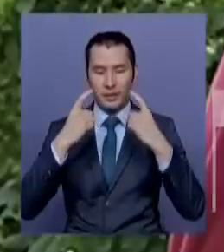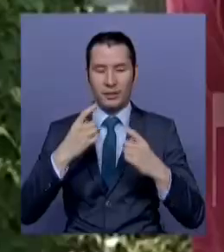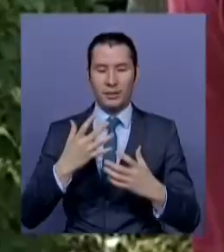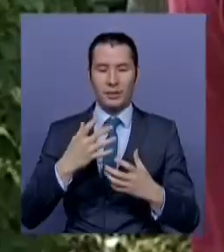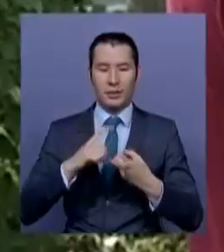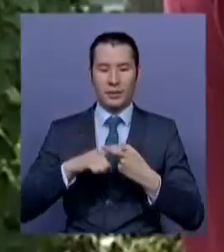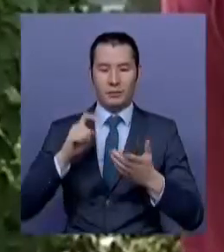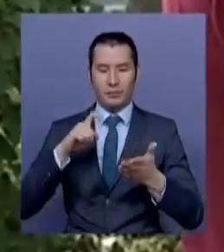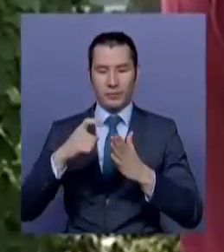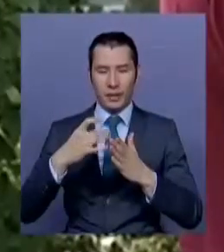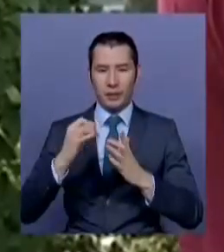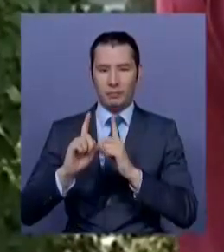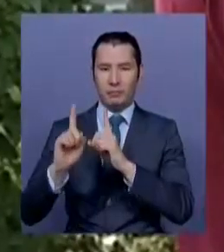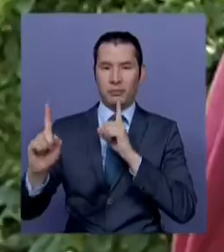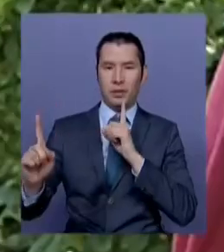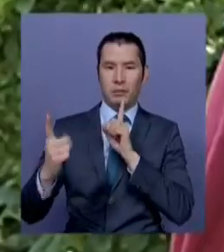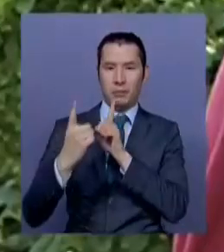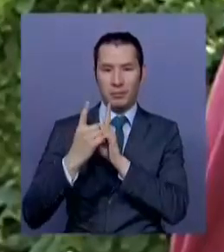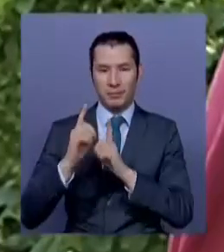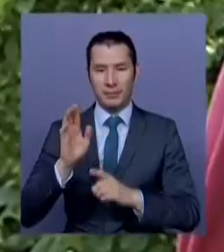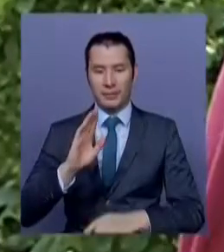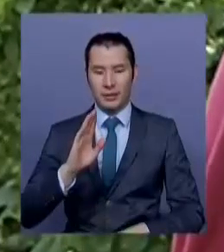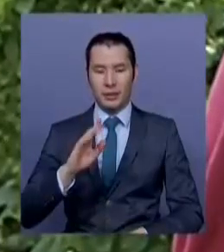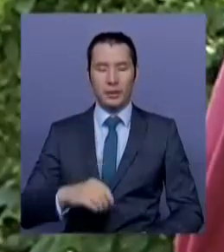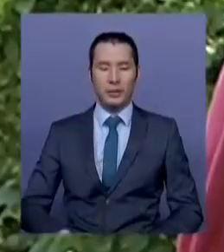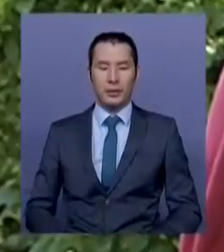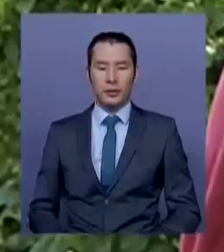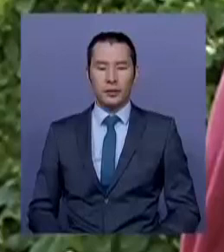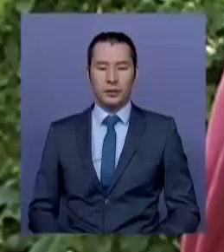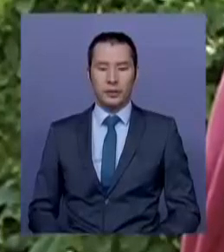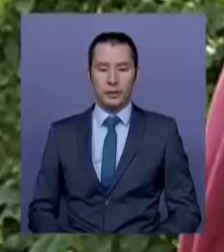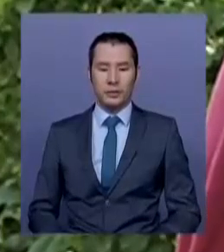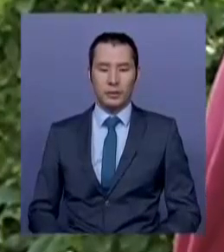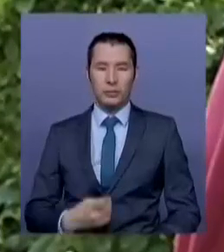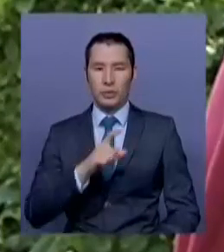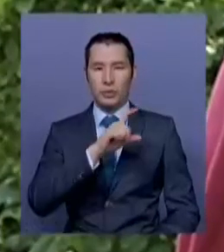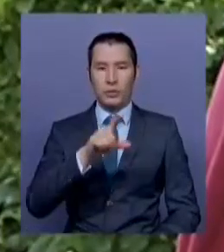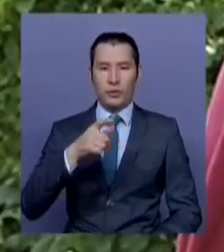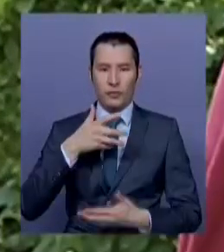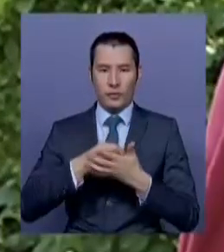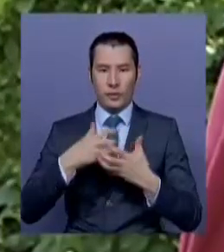социальная дистанция дейді. Талап қойып отырмыз сондай. Енді ол азаматтардың өздерінің жаңа денсаулығы үшін